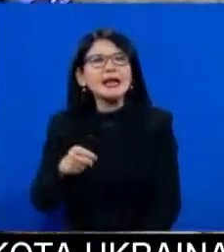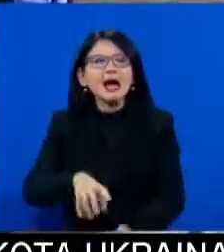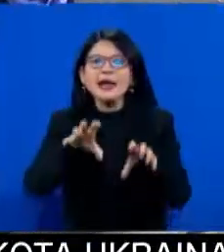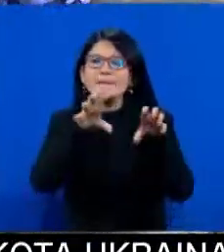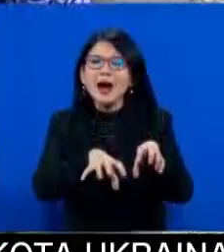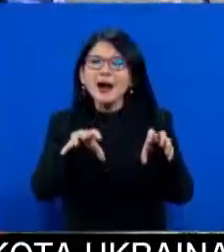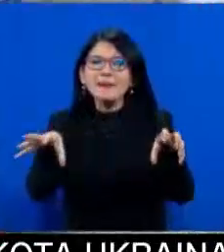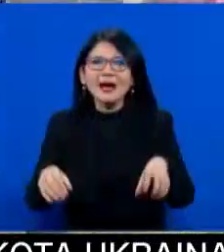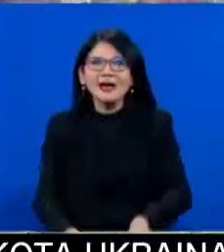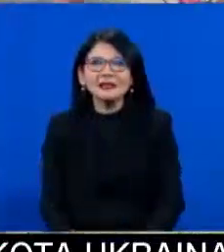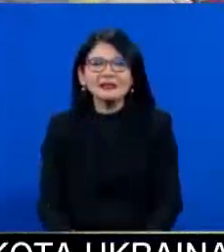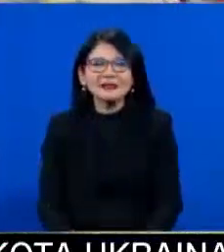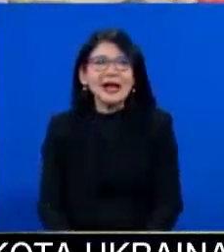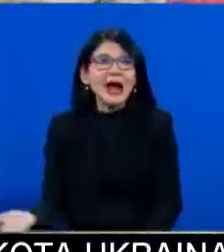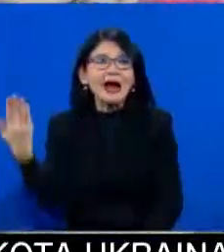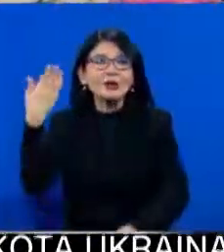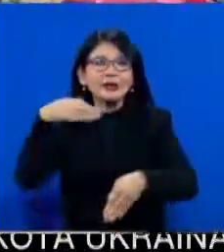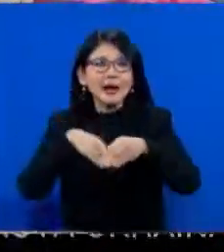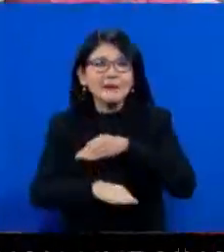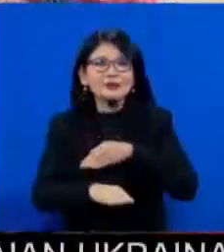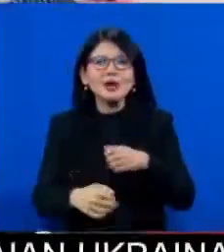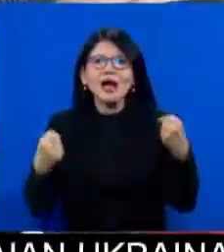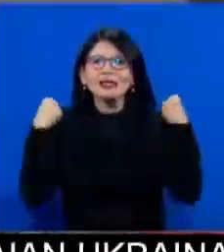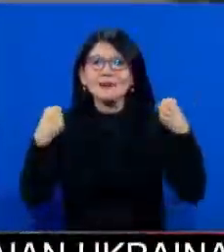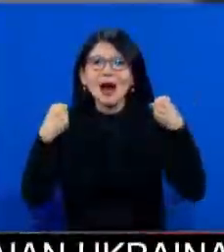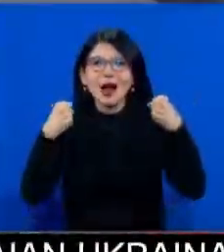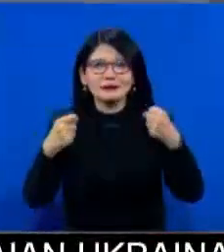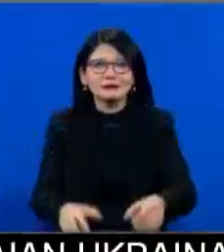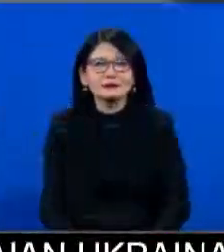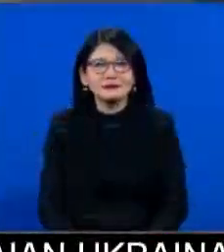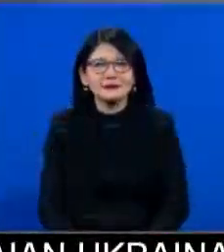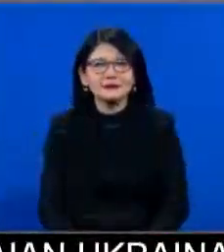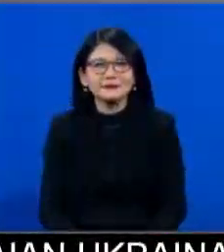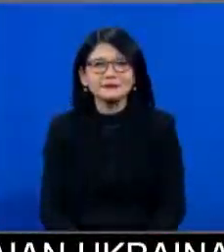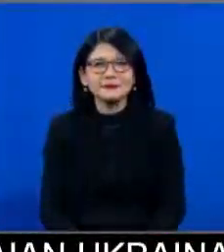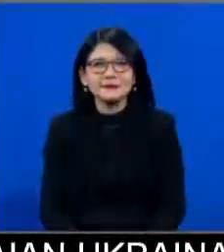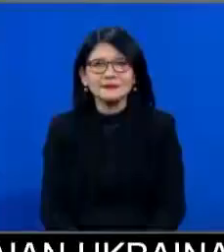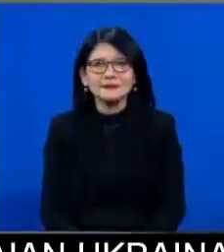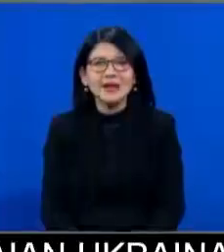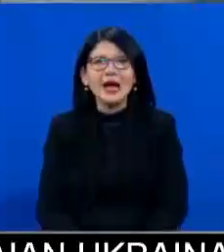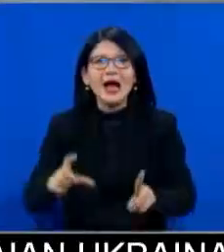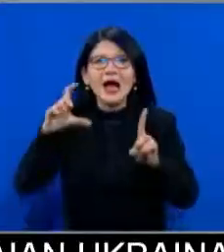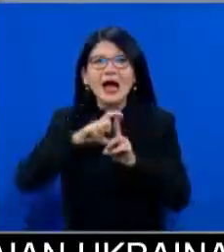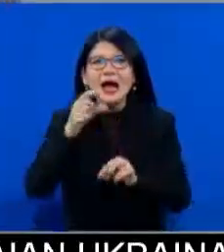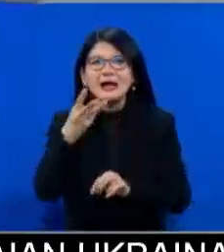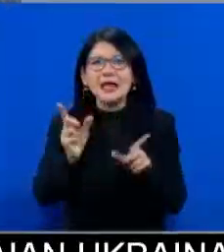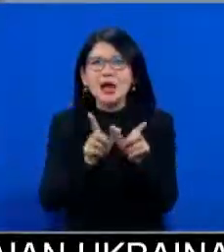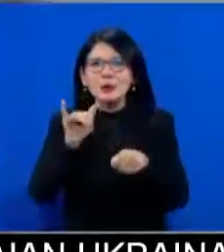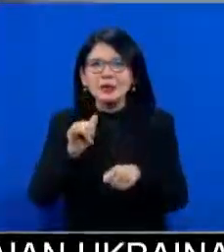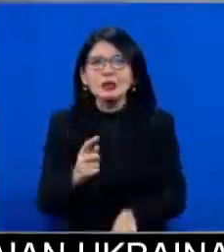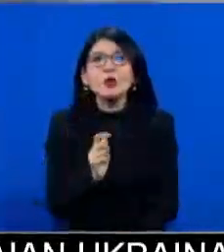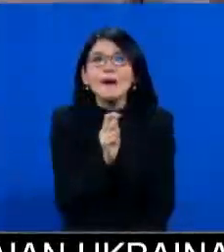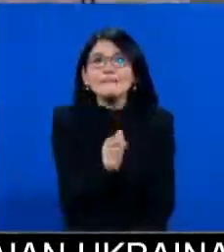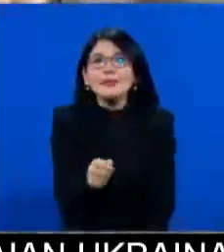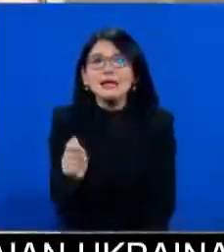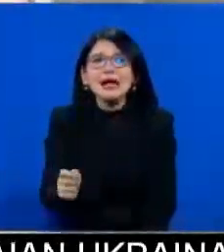kita masukkan. Semangat. Iya. Dewi Ahmad, sang pemilik, memilih untuk berbelanja